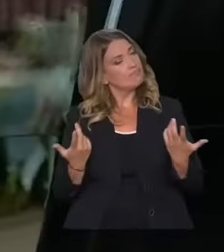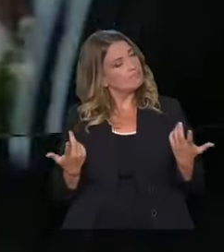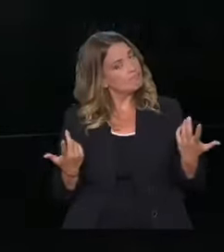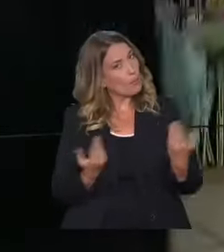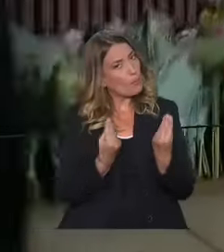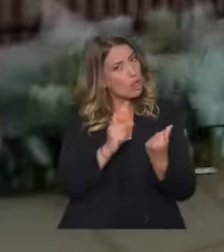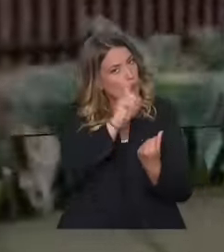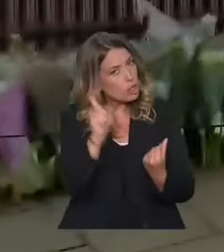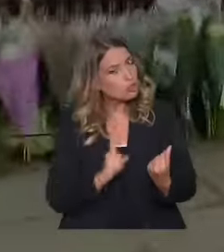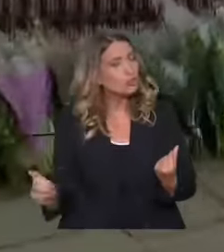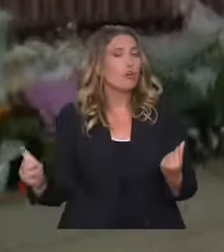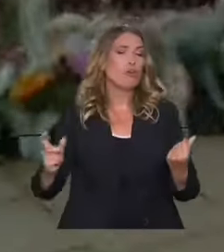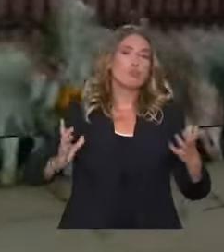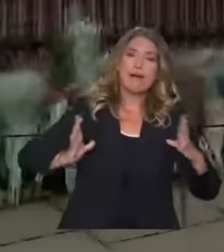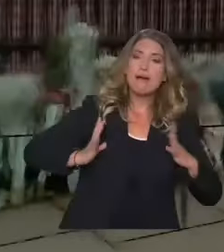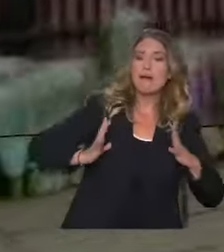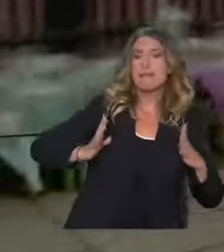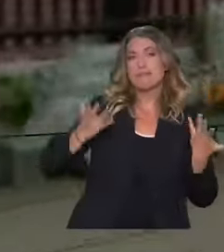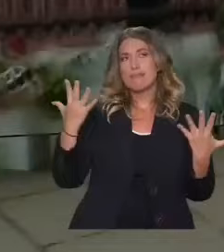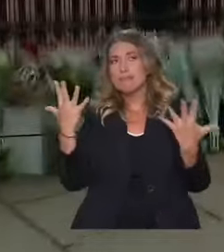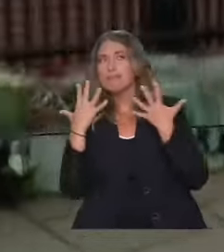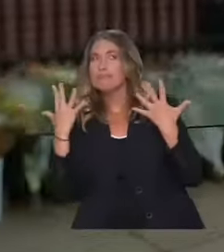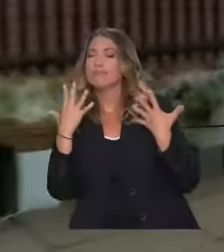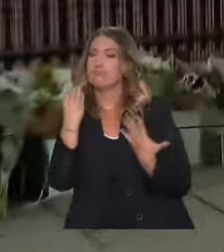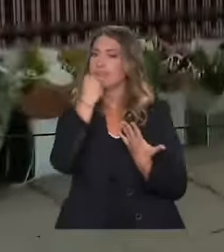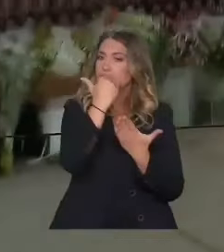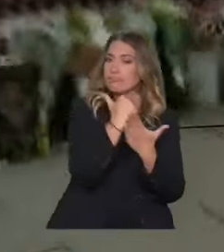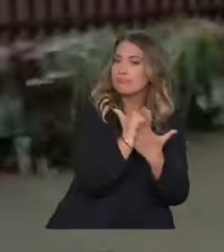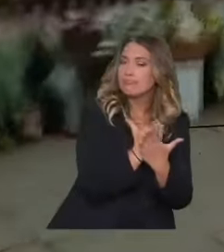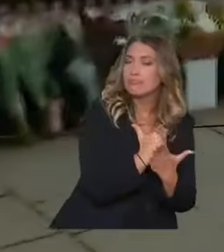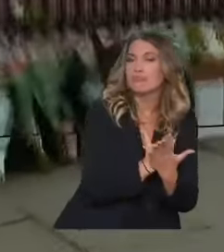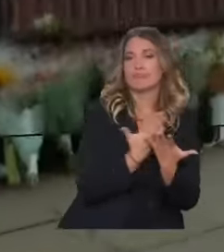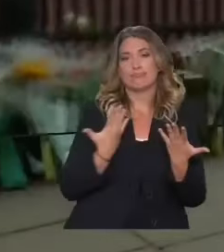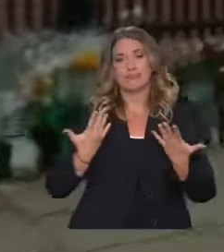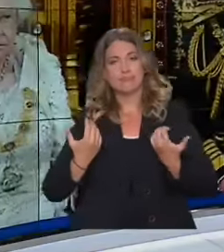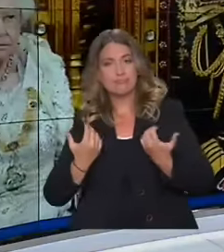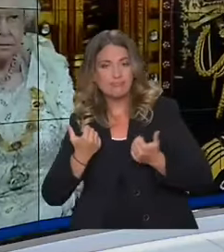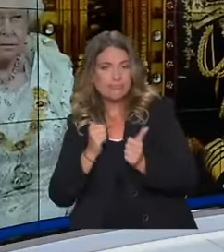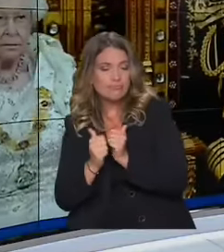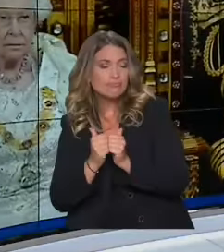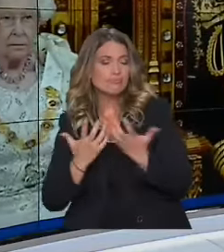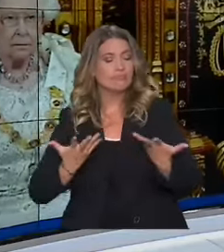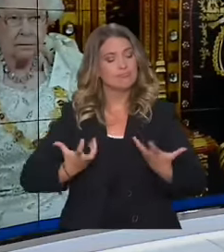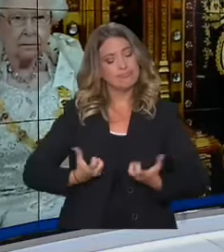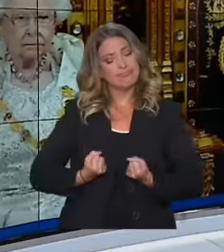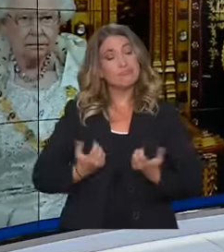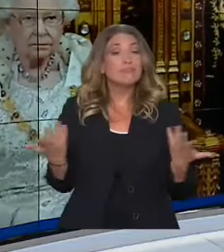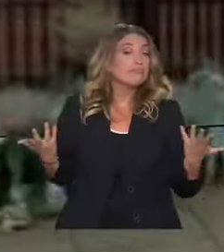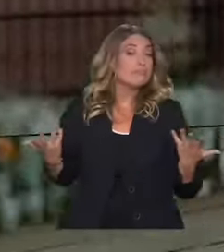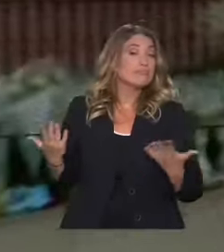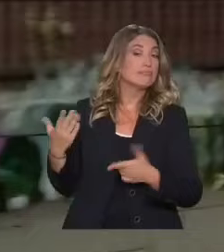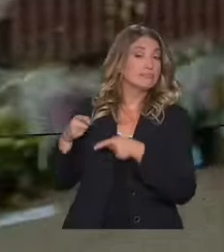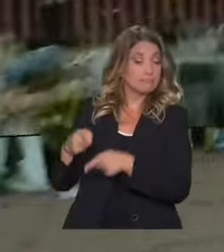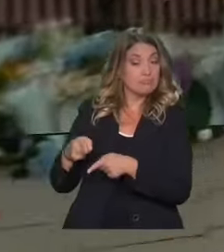έτσι. Και πολύ κουραστό πράγμα, καθαρό αέρα, καλή διατροφή. Οι άνθρωποι ζουν χρόνια και μπράβο τους. Άρα λοιπόν, όταν αυτός ο άνθρωπος, ο νέος βασιλιάς